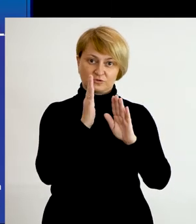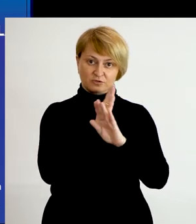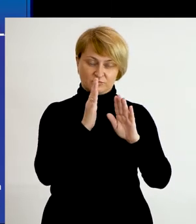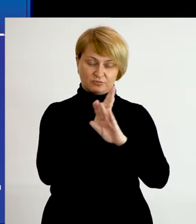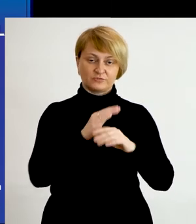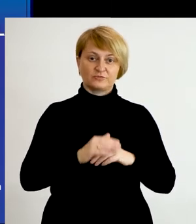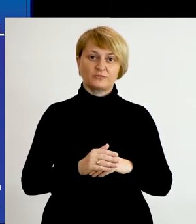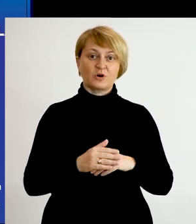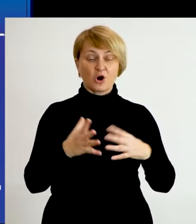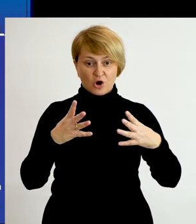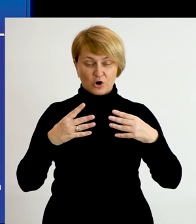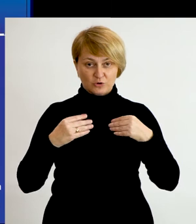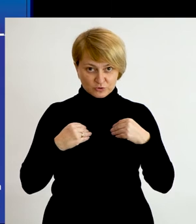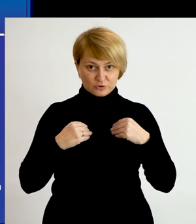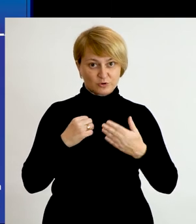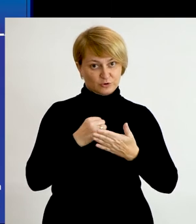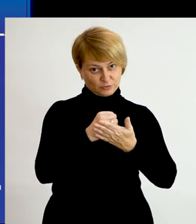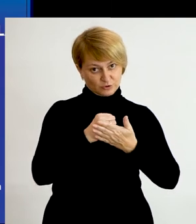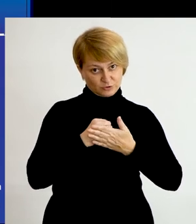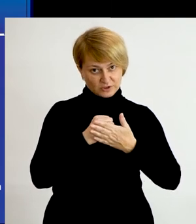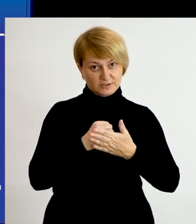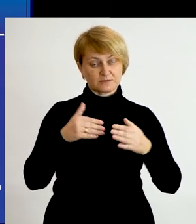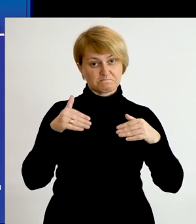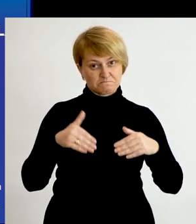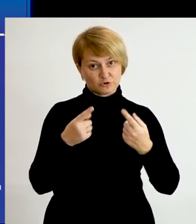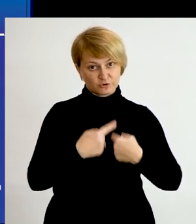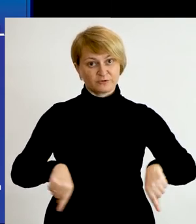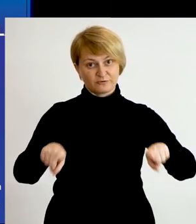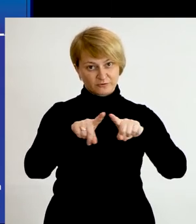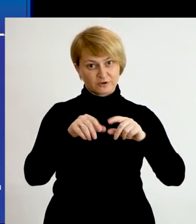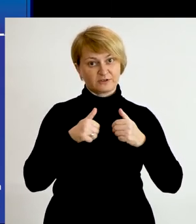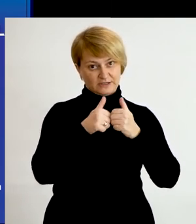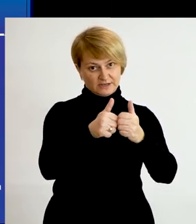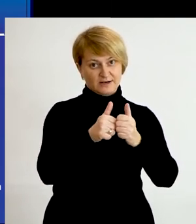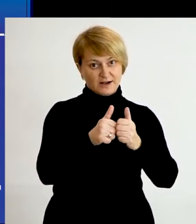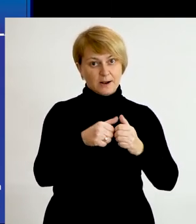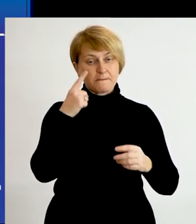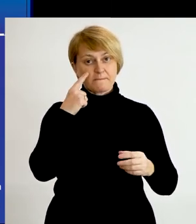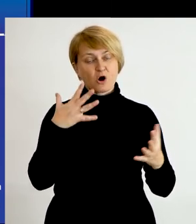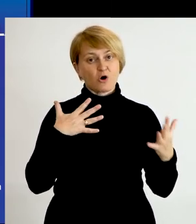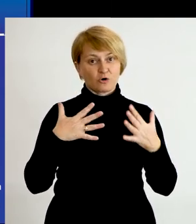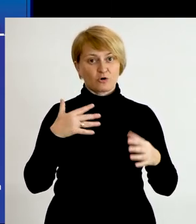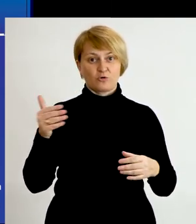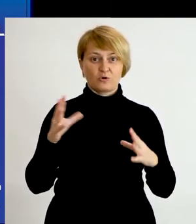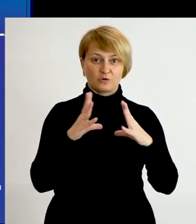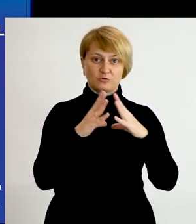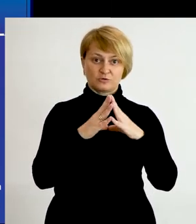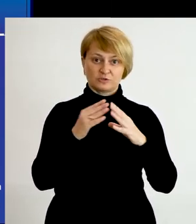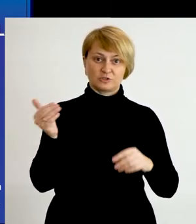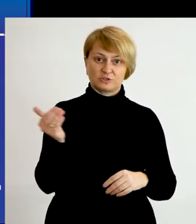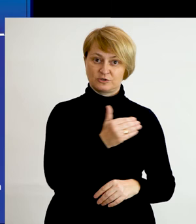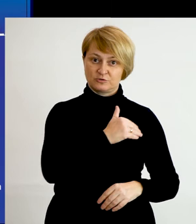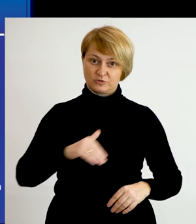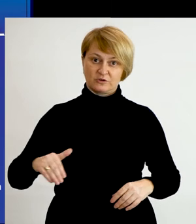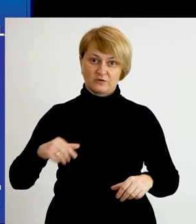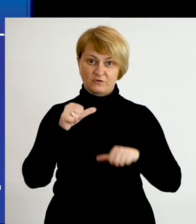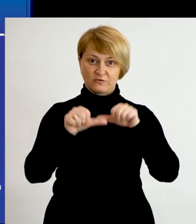dziękuję. Dostaliśmy taką dotację. Możemy realizować inwestycje. Prawie 10 milionów złotych chcemy wydać w